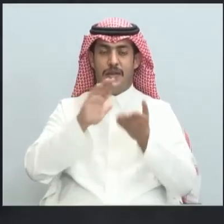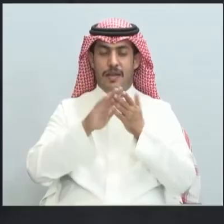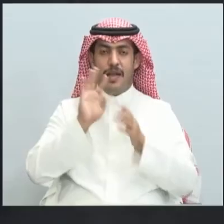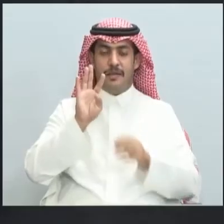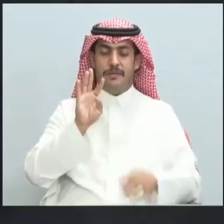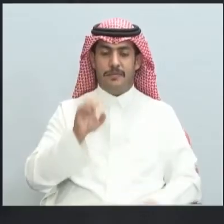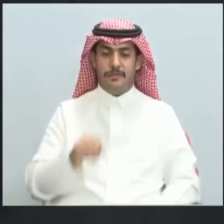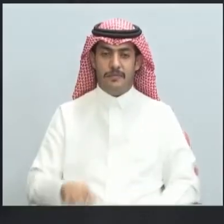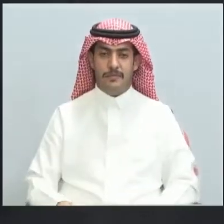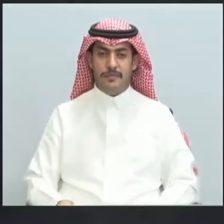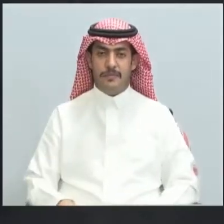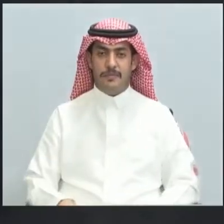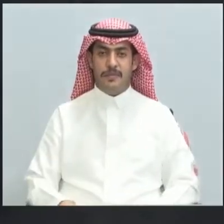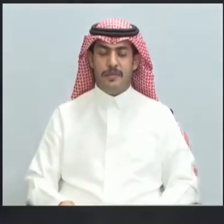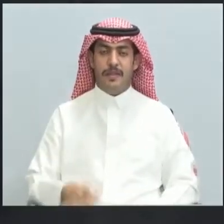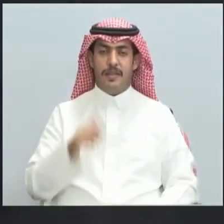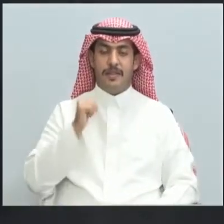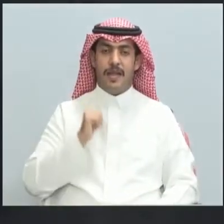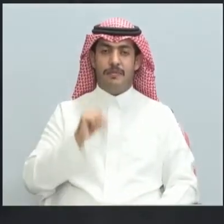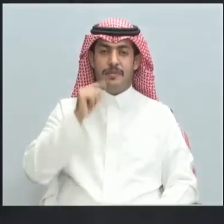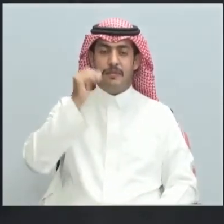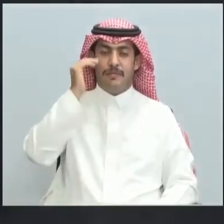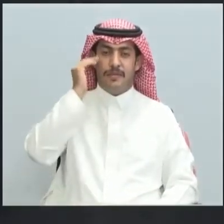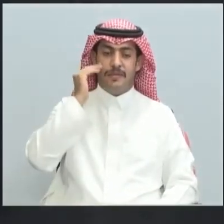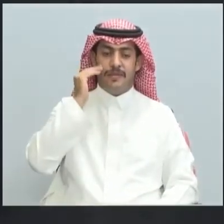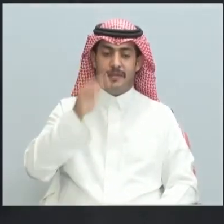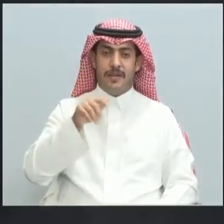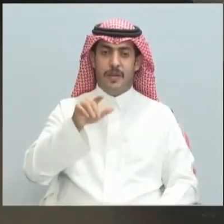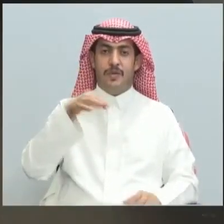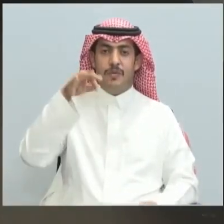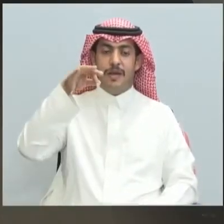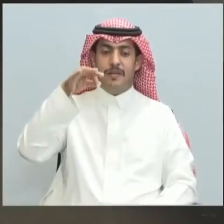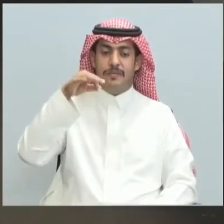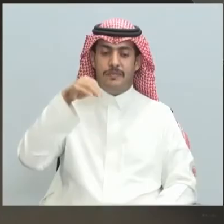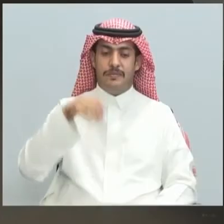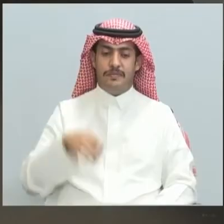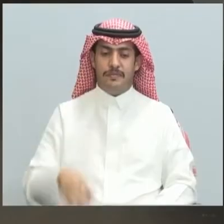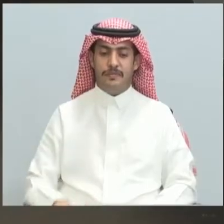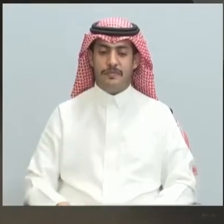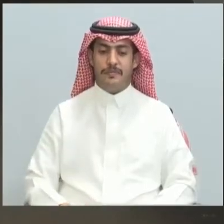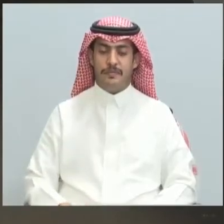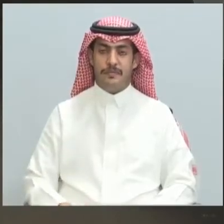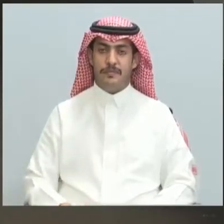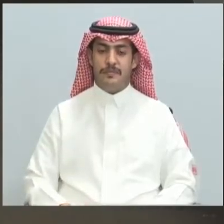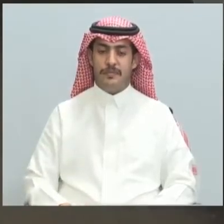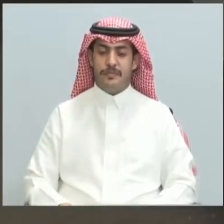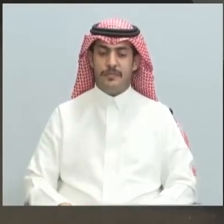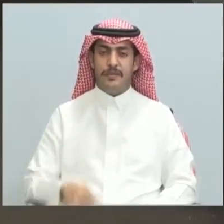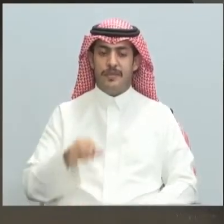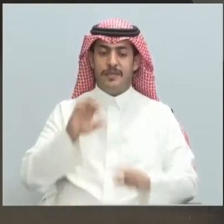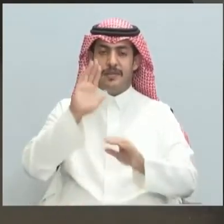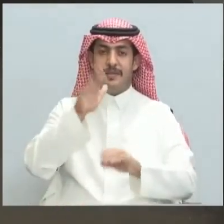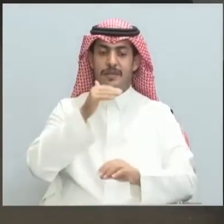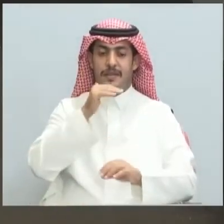الاربعه فيصبح لدينا ابنائي وبناتي كما في هذه الورقه ابناء وبناتي هنا جزعناها اربعه اجزاء